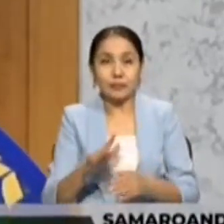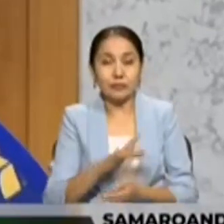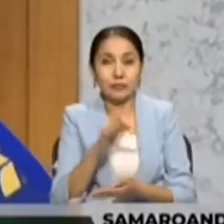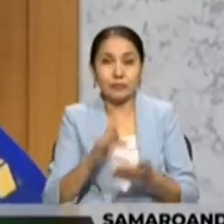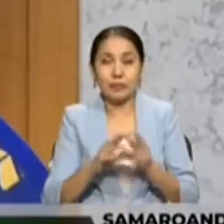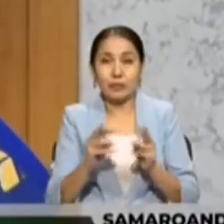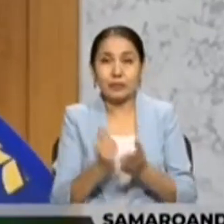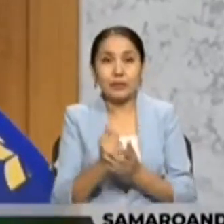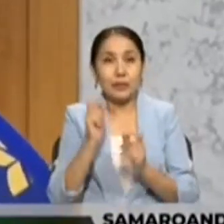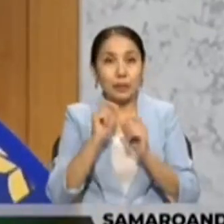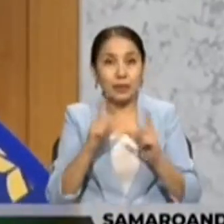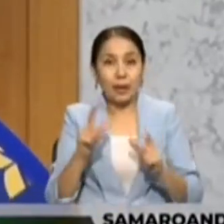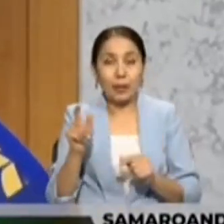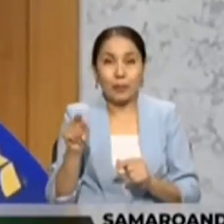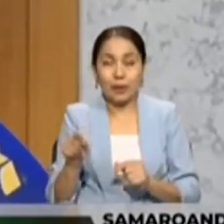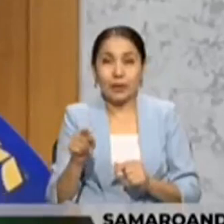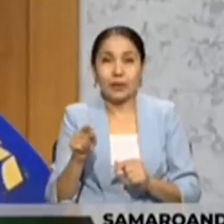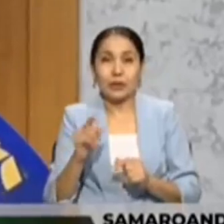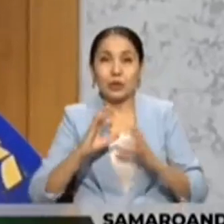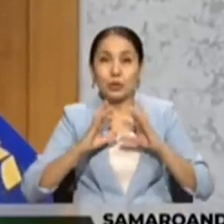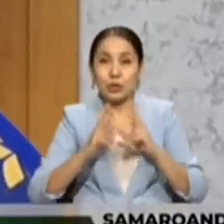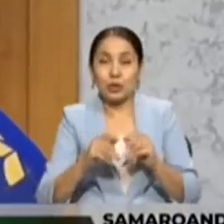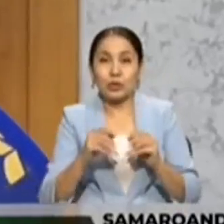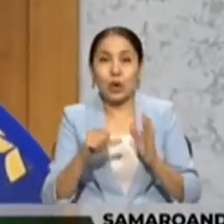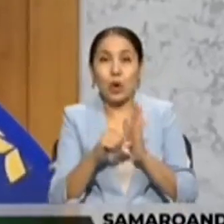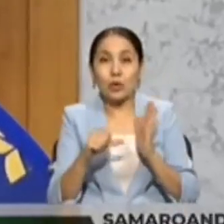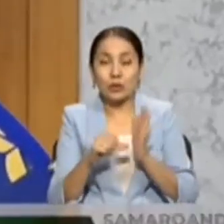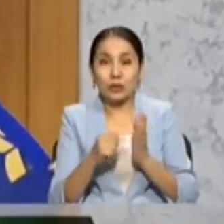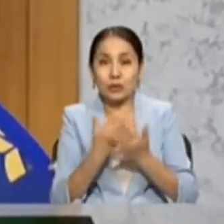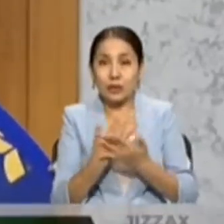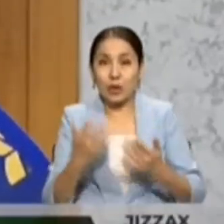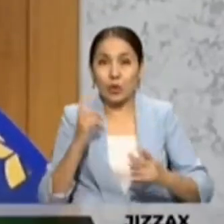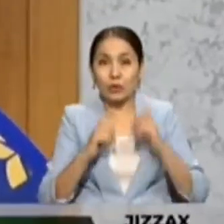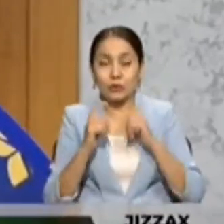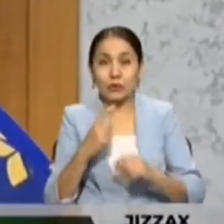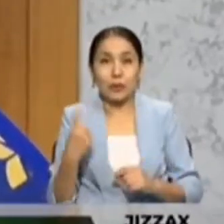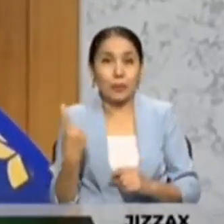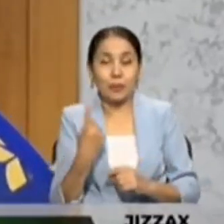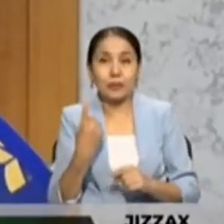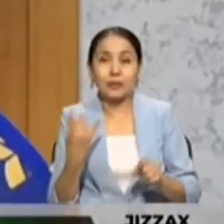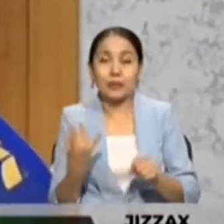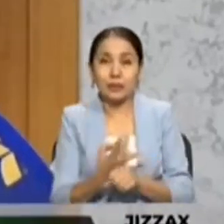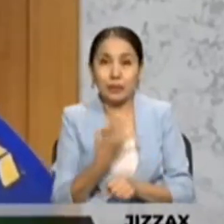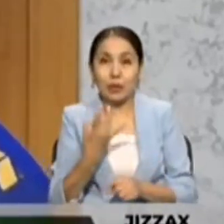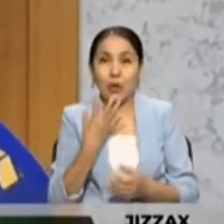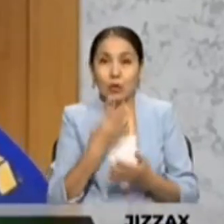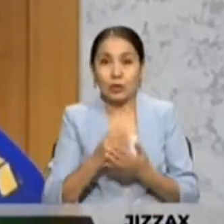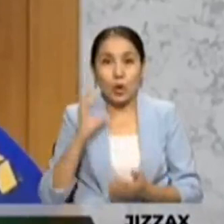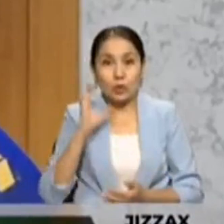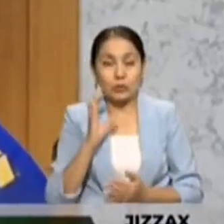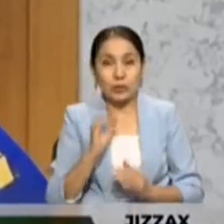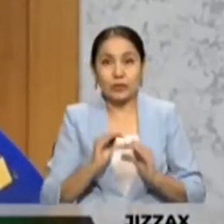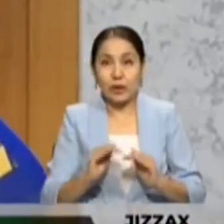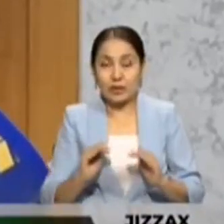shahridagi prezident maktabi o'quvchisi aynan dunyoning top 6 ta kiruvchi universitetiga birinchi ilk marotaba o'zbek